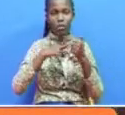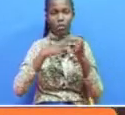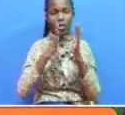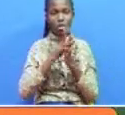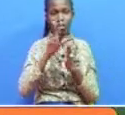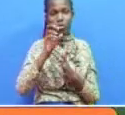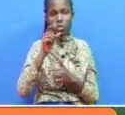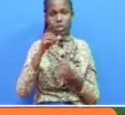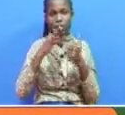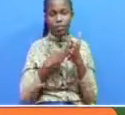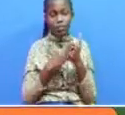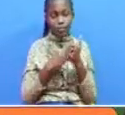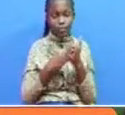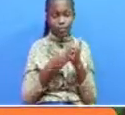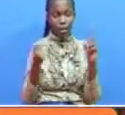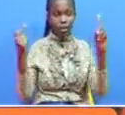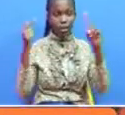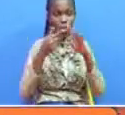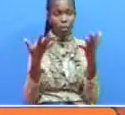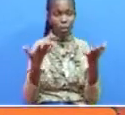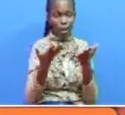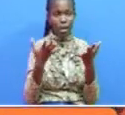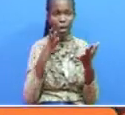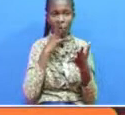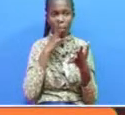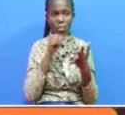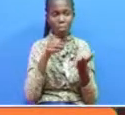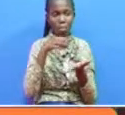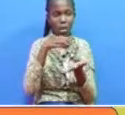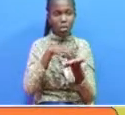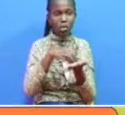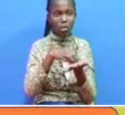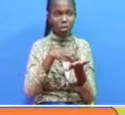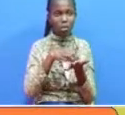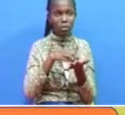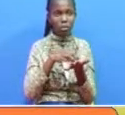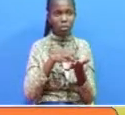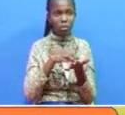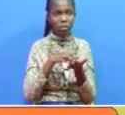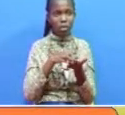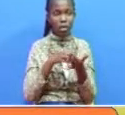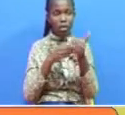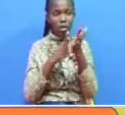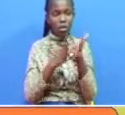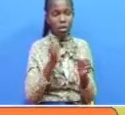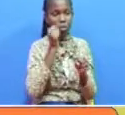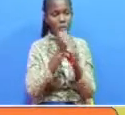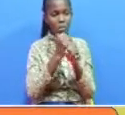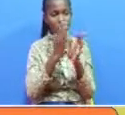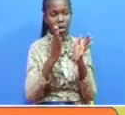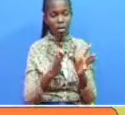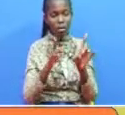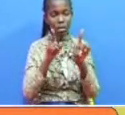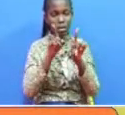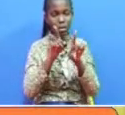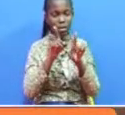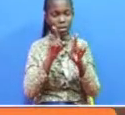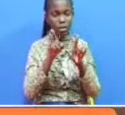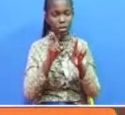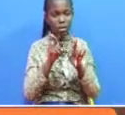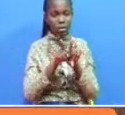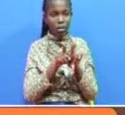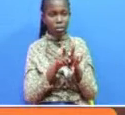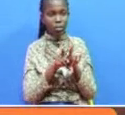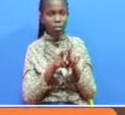na kumina nana, ginava wala unakuatie mwana wa munene wa dhukumi, na ingi waendeena ukuatie mwana wa Head